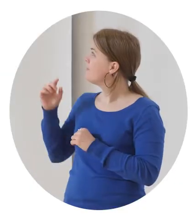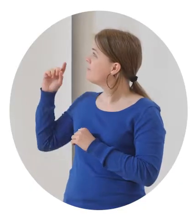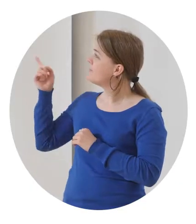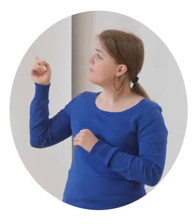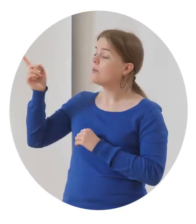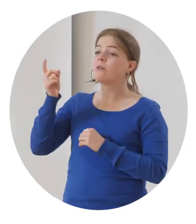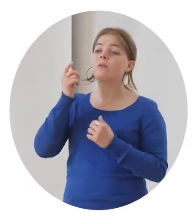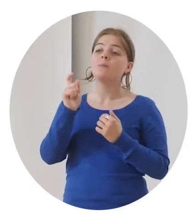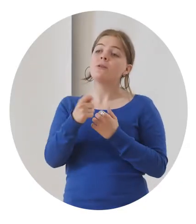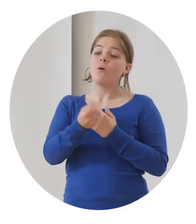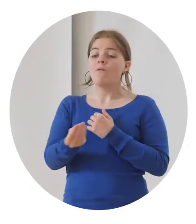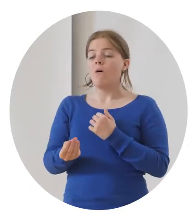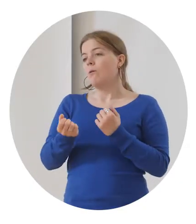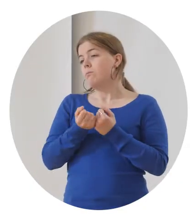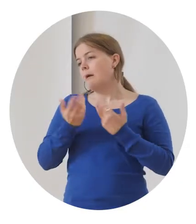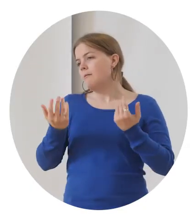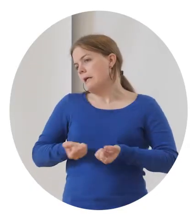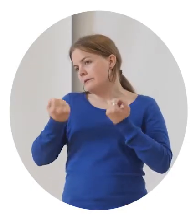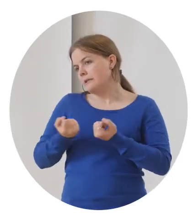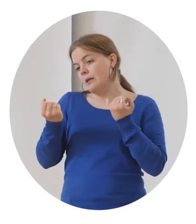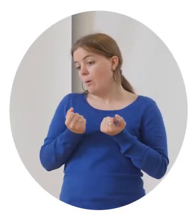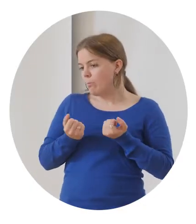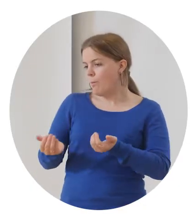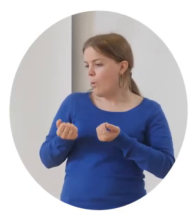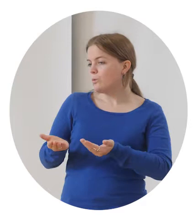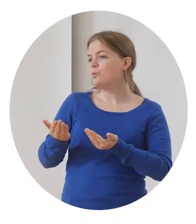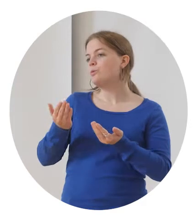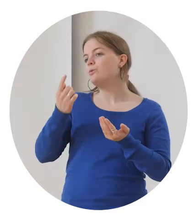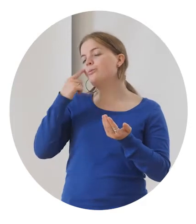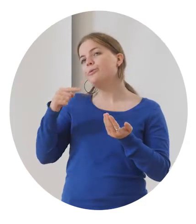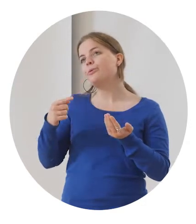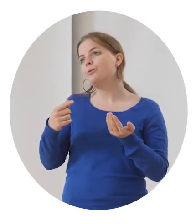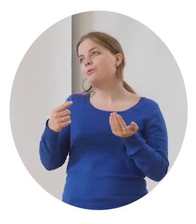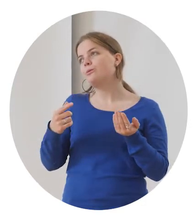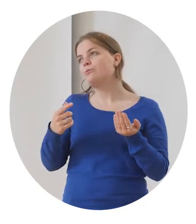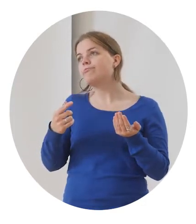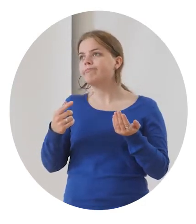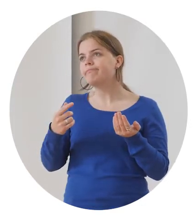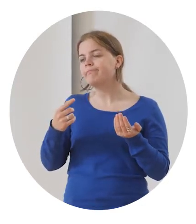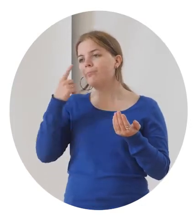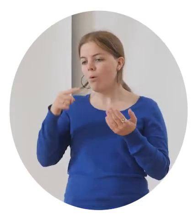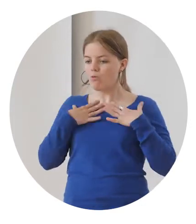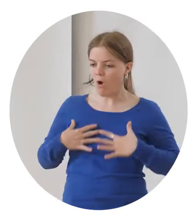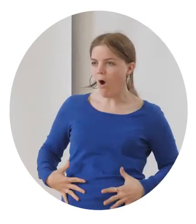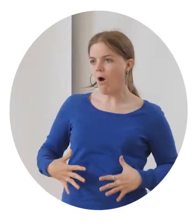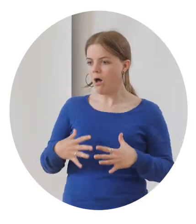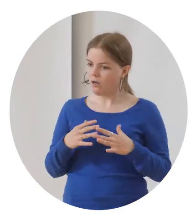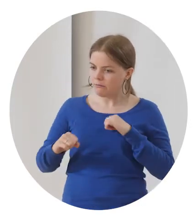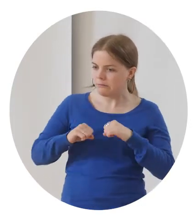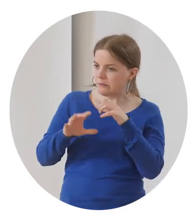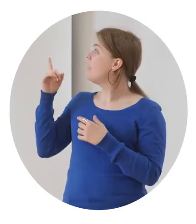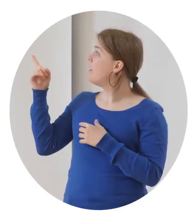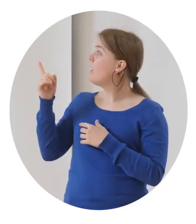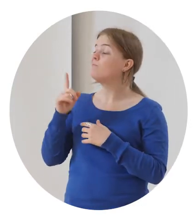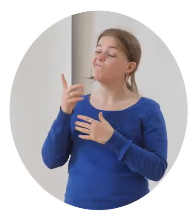Alors donc, on leur propose évidemment tout un tas d'activités qui permettent de mettre en jeu le